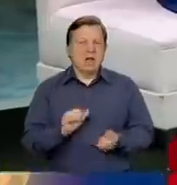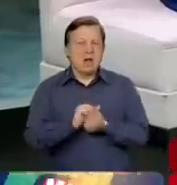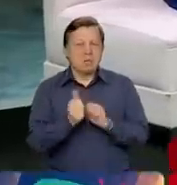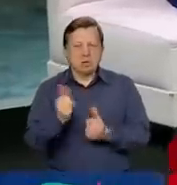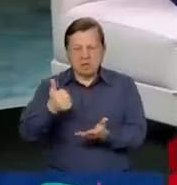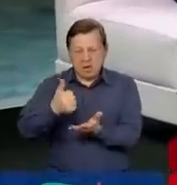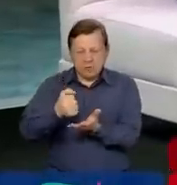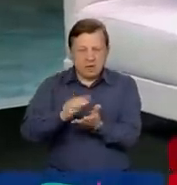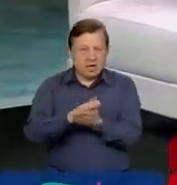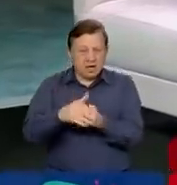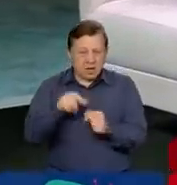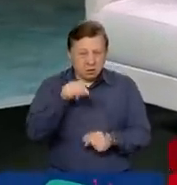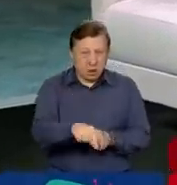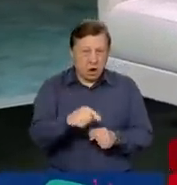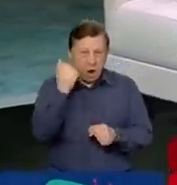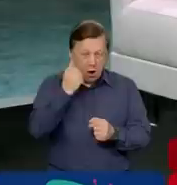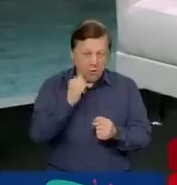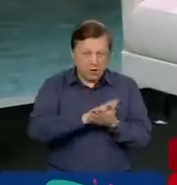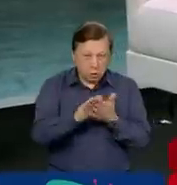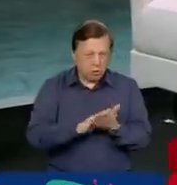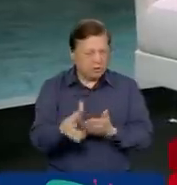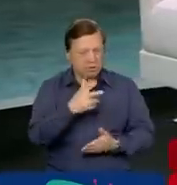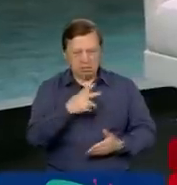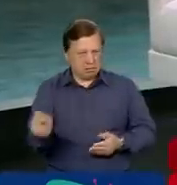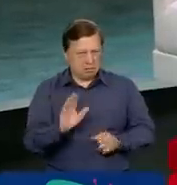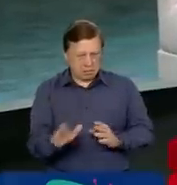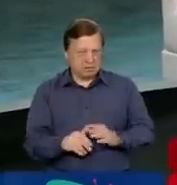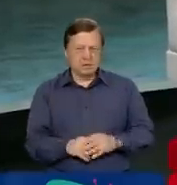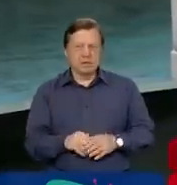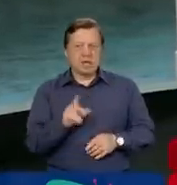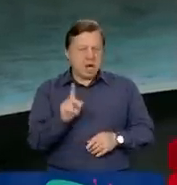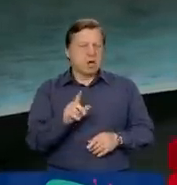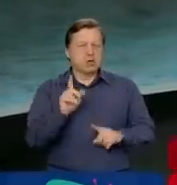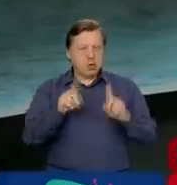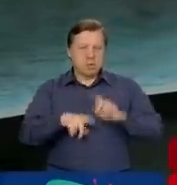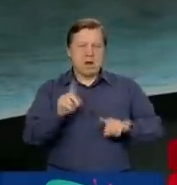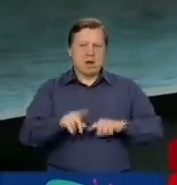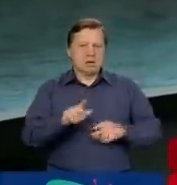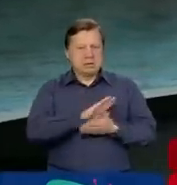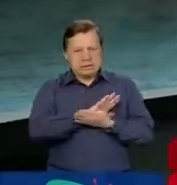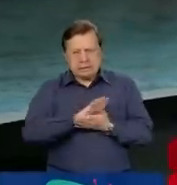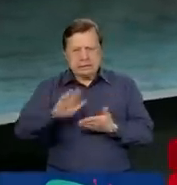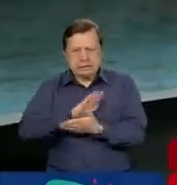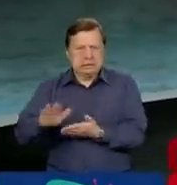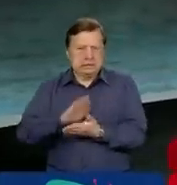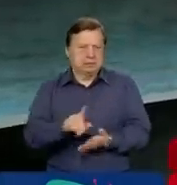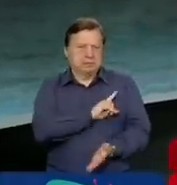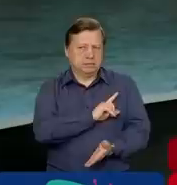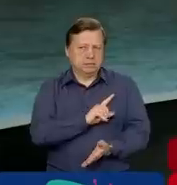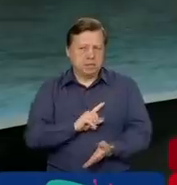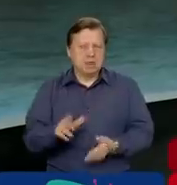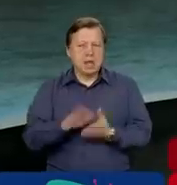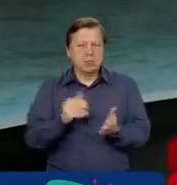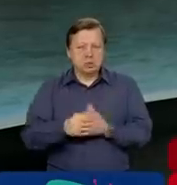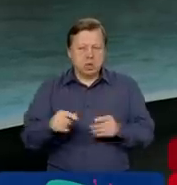dezynfekcyjnymi, ale też zachować te procedury przygotowywania posiłków, chociażby czystość desek do